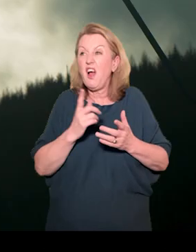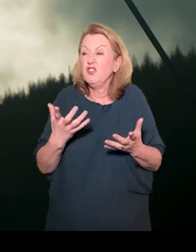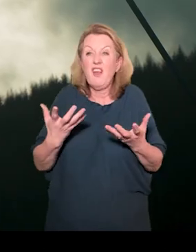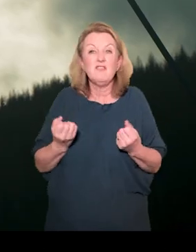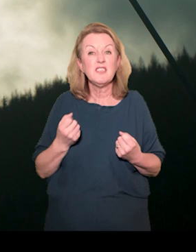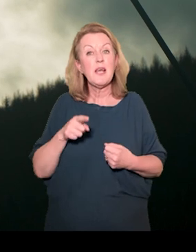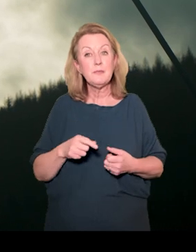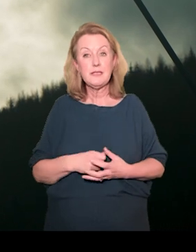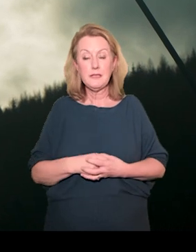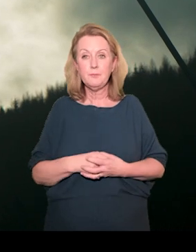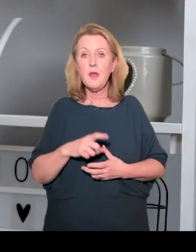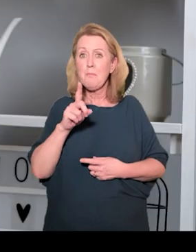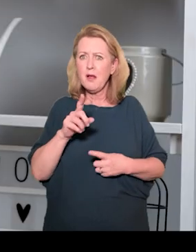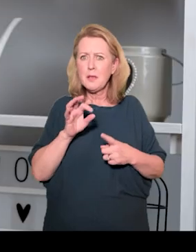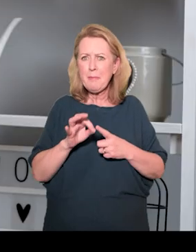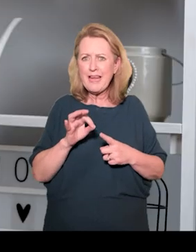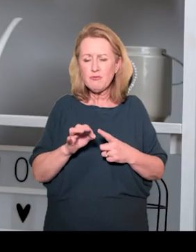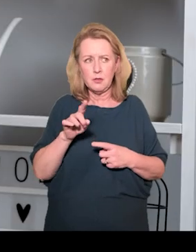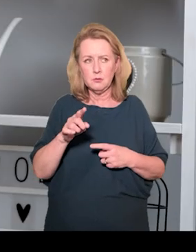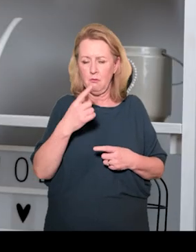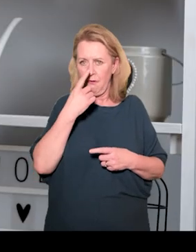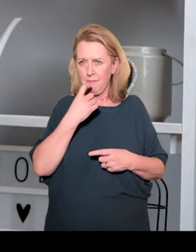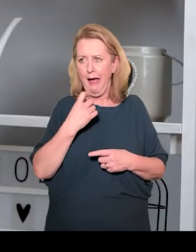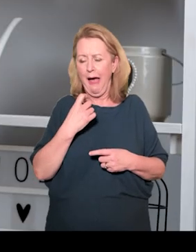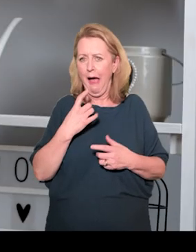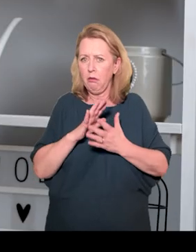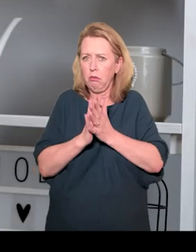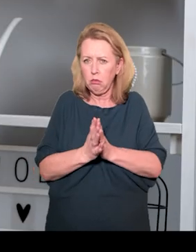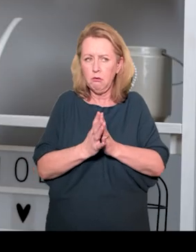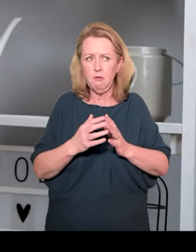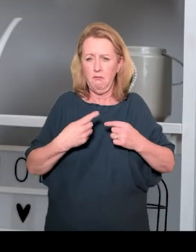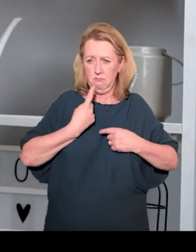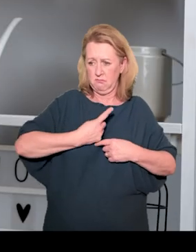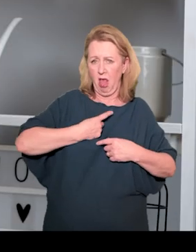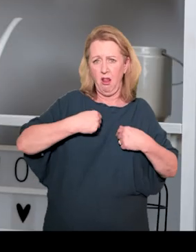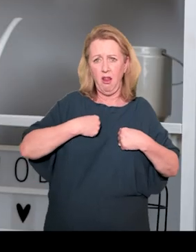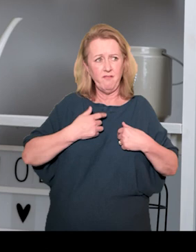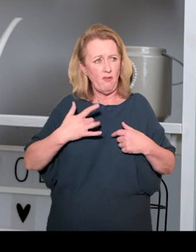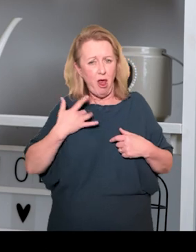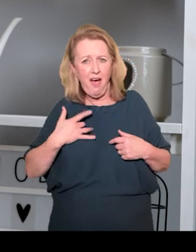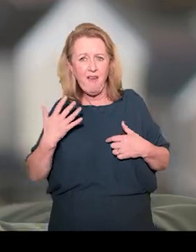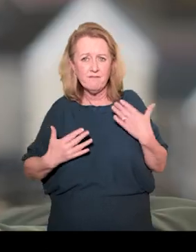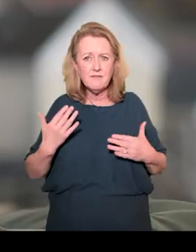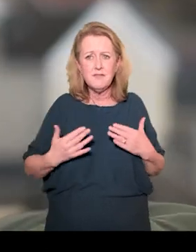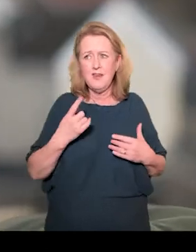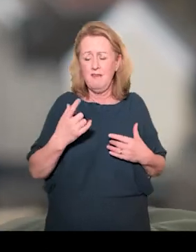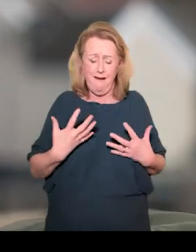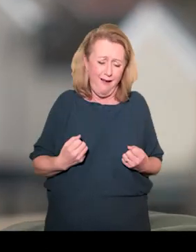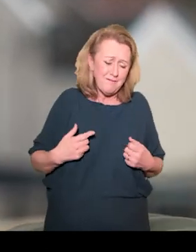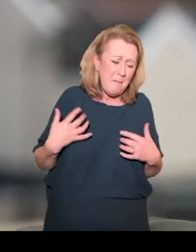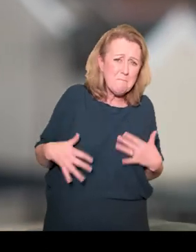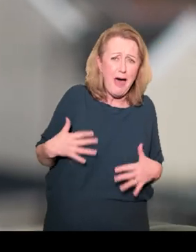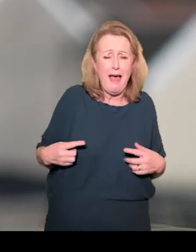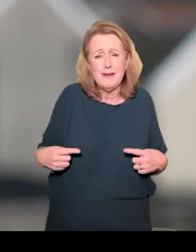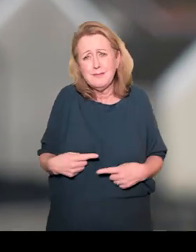yn rhywbeth sy'n effeithio ar bob math o'r gweddau ar dy fywyd i. Ti'n mewn poen, ond mae fe hefyd yn effeithio ti'n